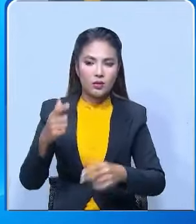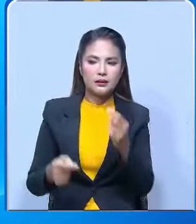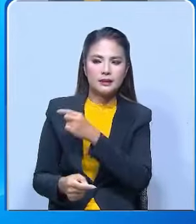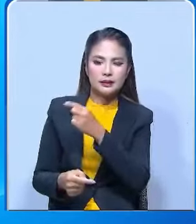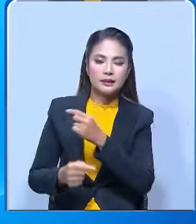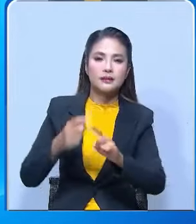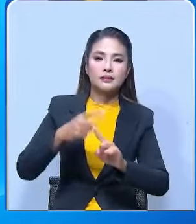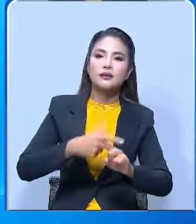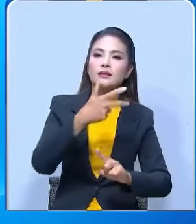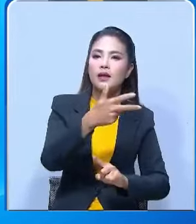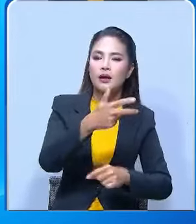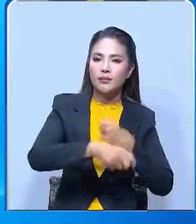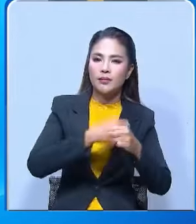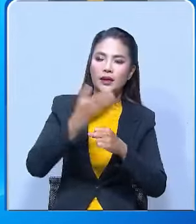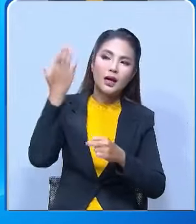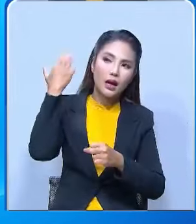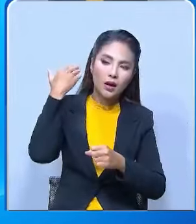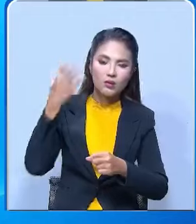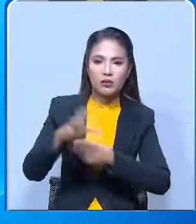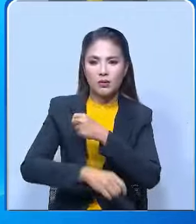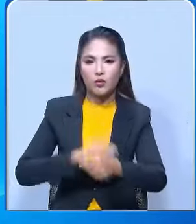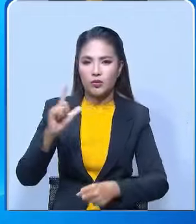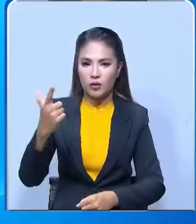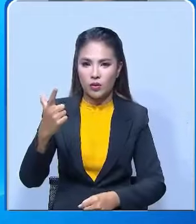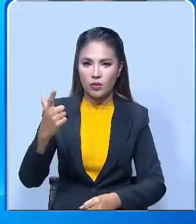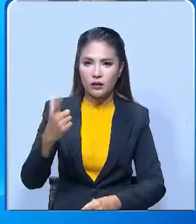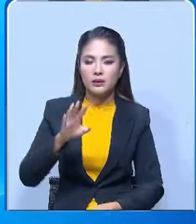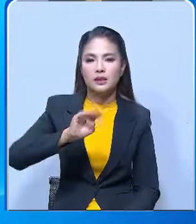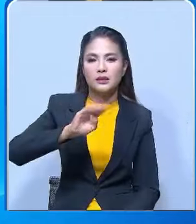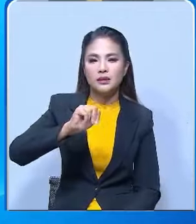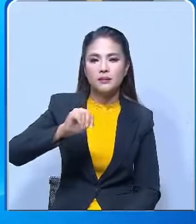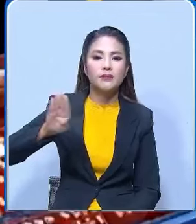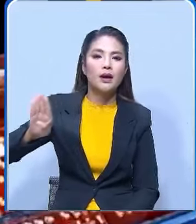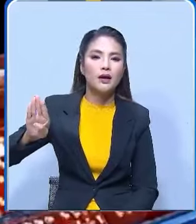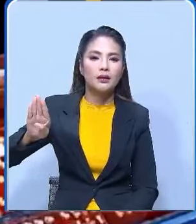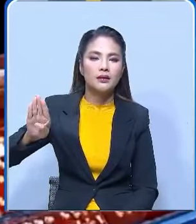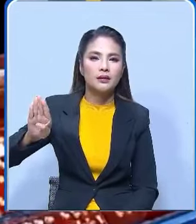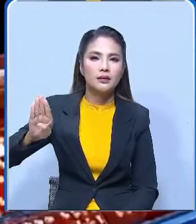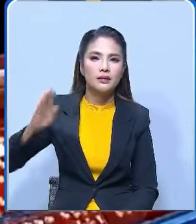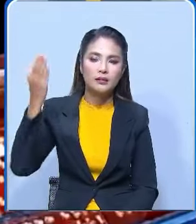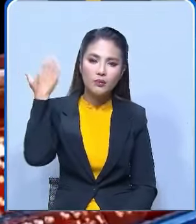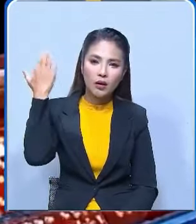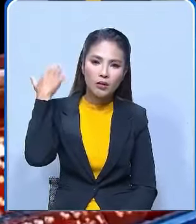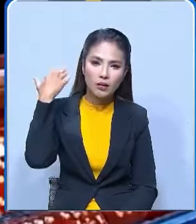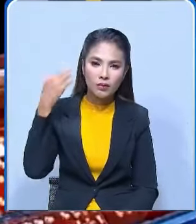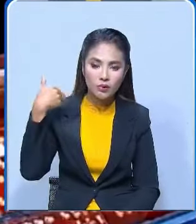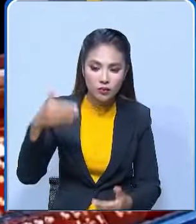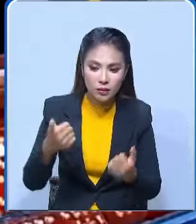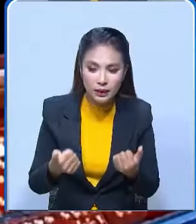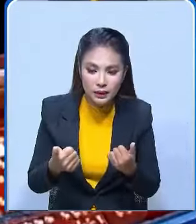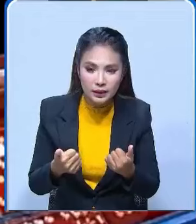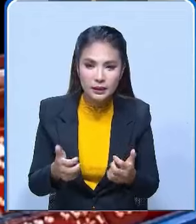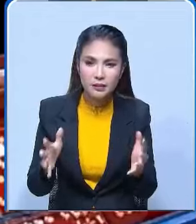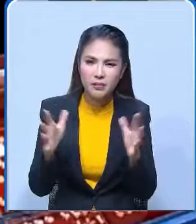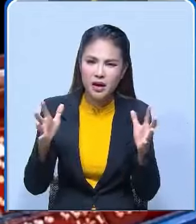าคมปีที่แล้วได้ทองรูปพันไปกว่า40บาท โอ้โห ครั้งนั้นกับครั้งนี้ได้ไปเยอะมากๆ